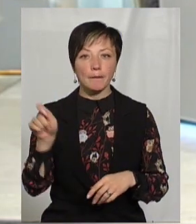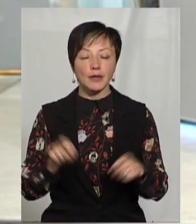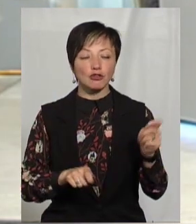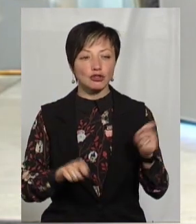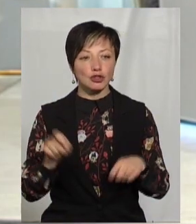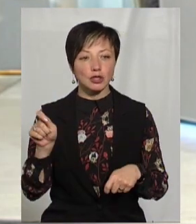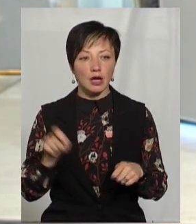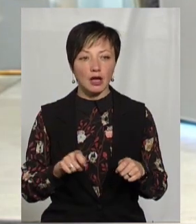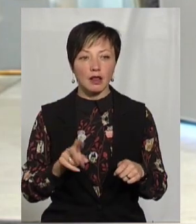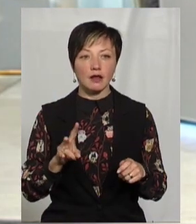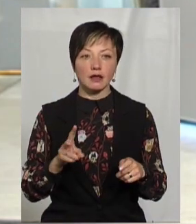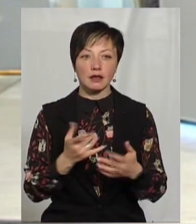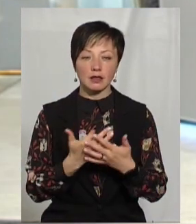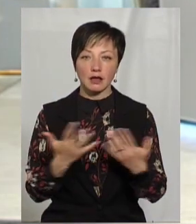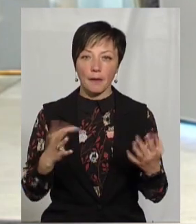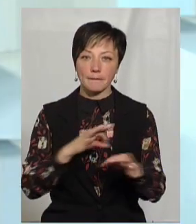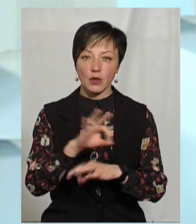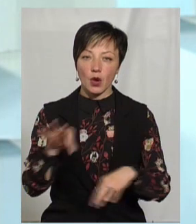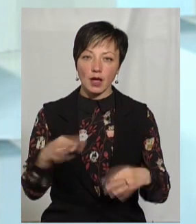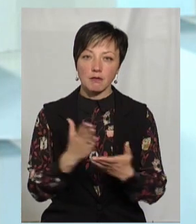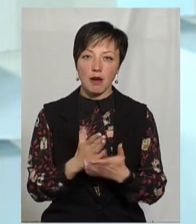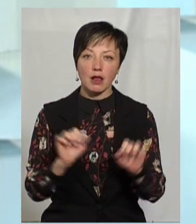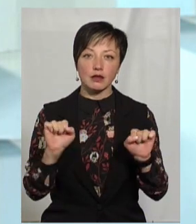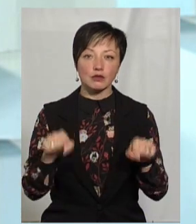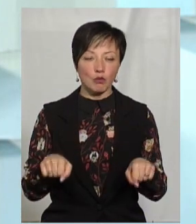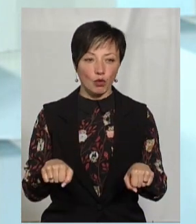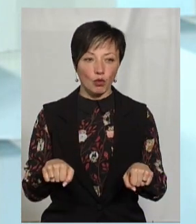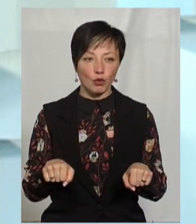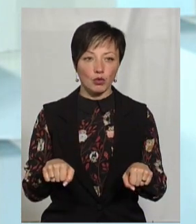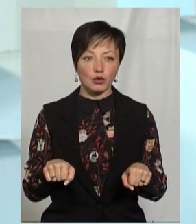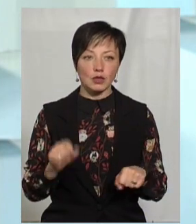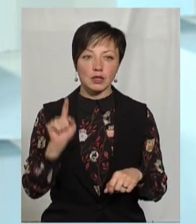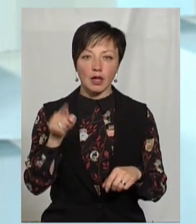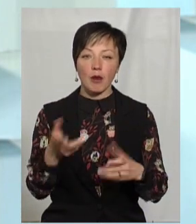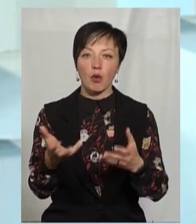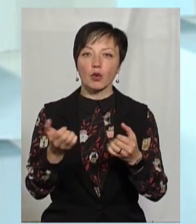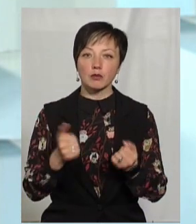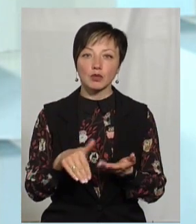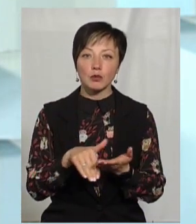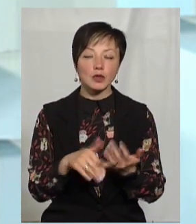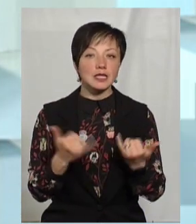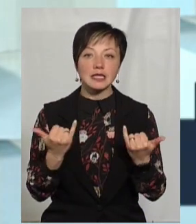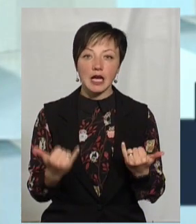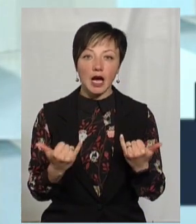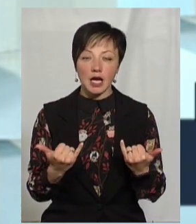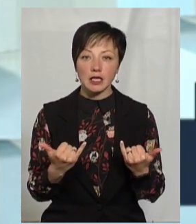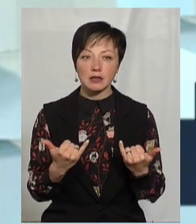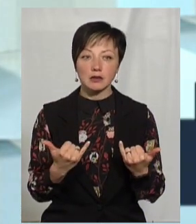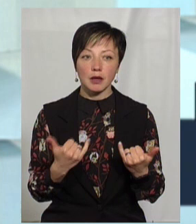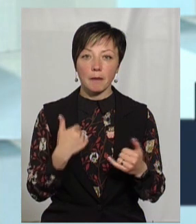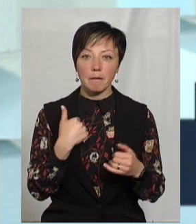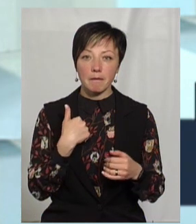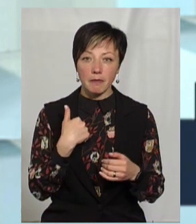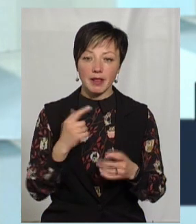приїжджали на проекти і мали змогу там отримати допомогу, то зараз ми пішли